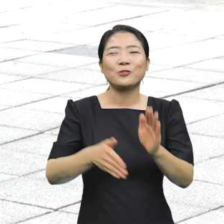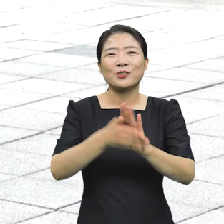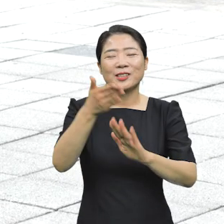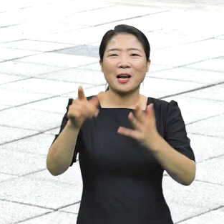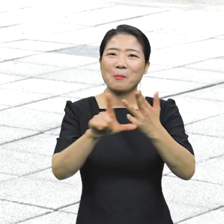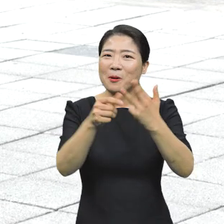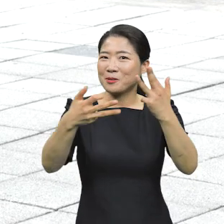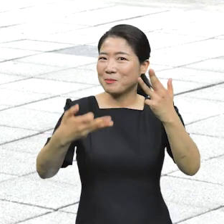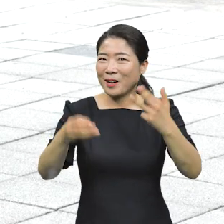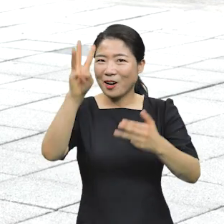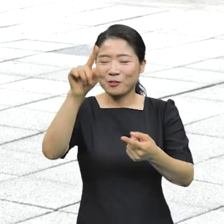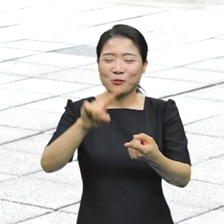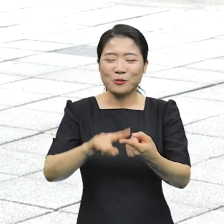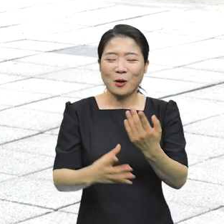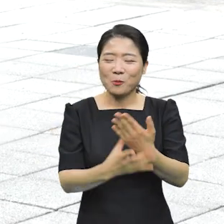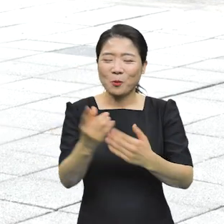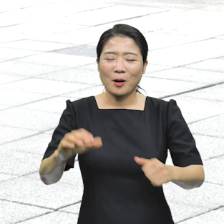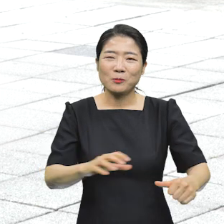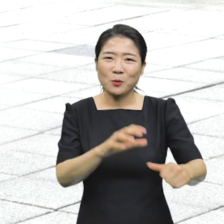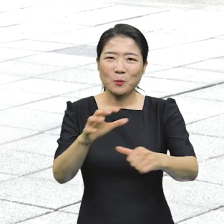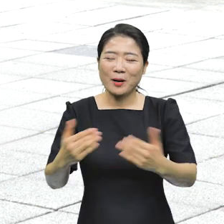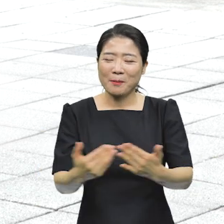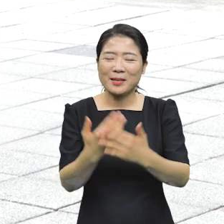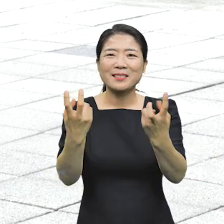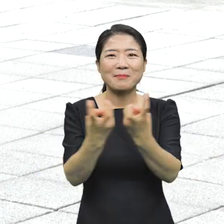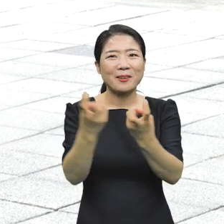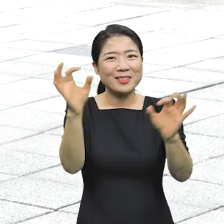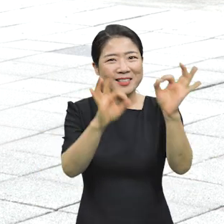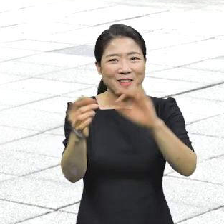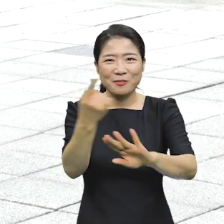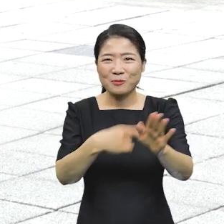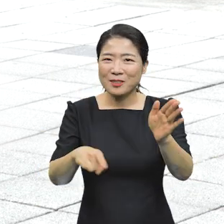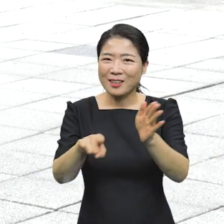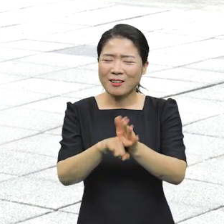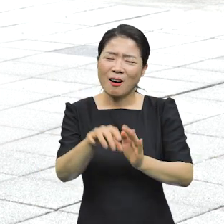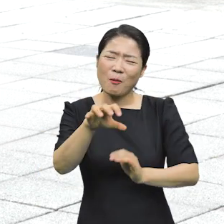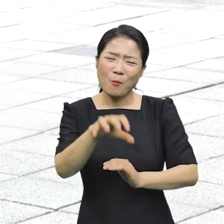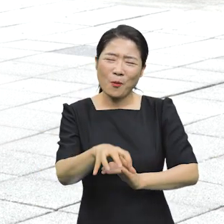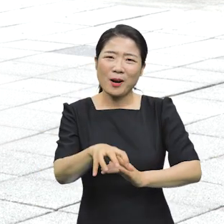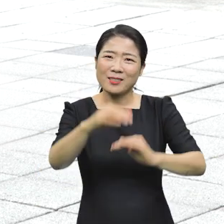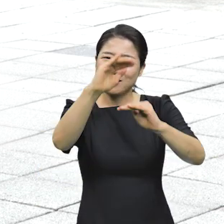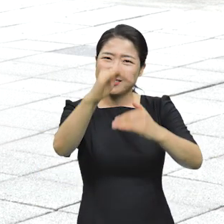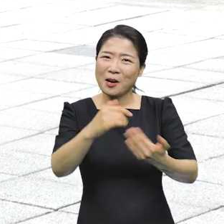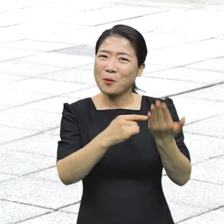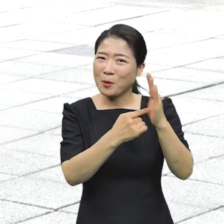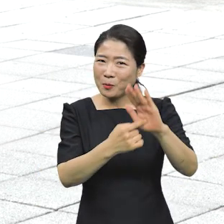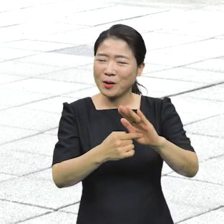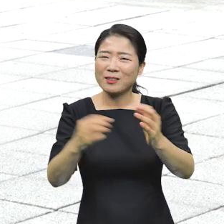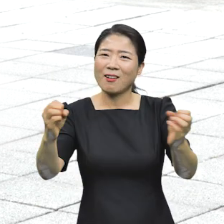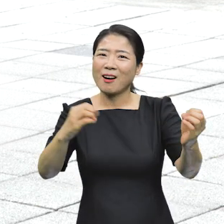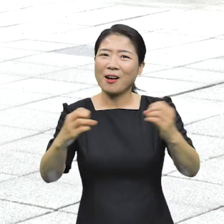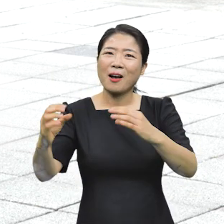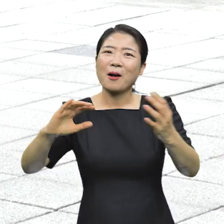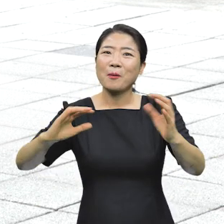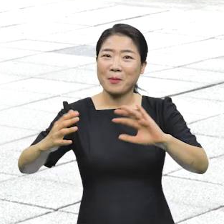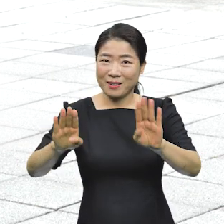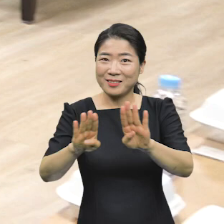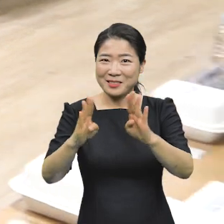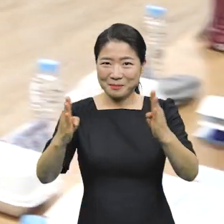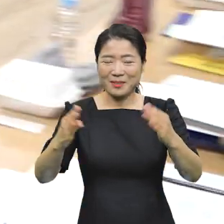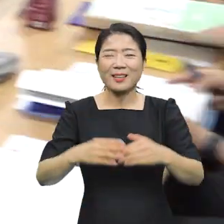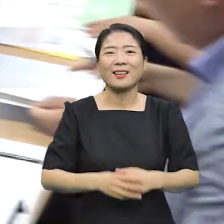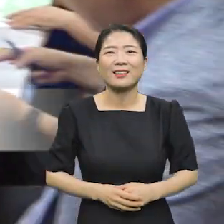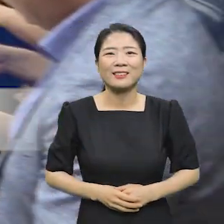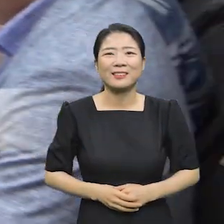광주시가 18일 광주다운 통합돌봄의 발전 방안에 모색하기 위한 현장 사례 발표회 및 간담회를 가졌습니다